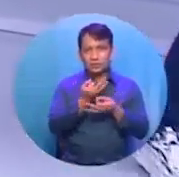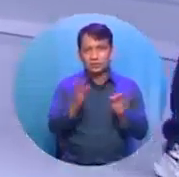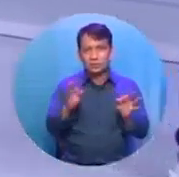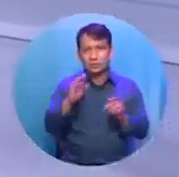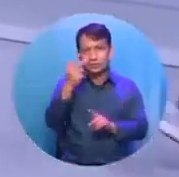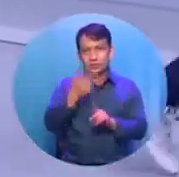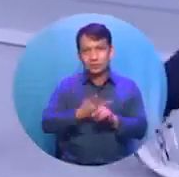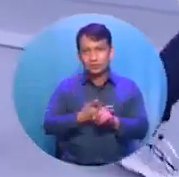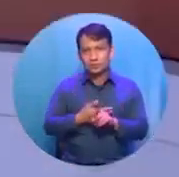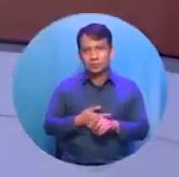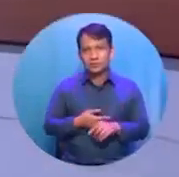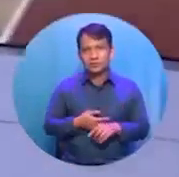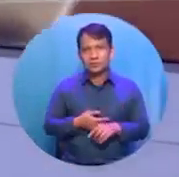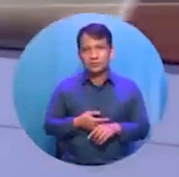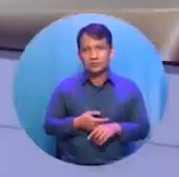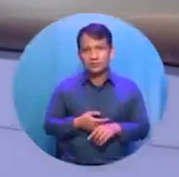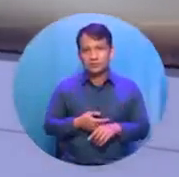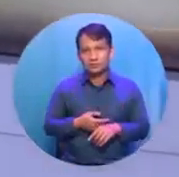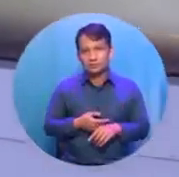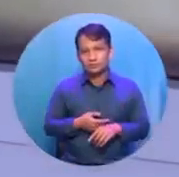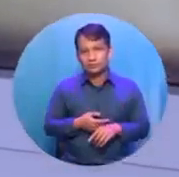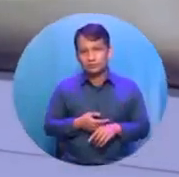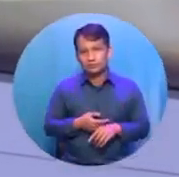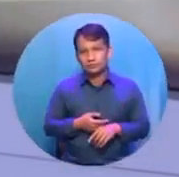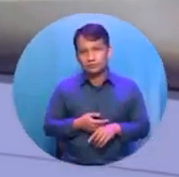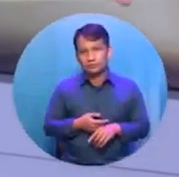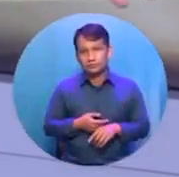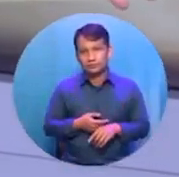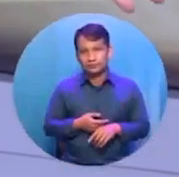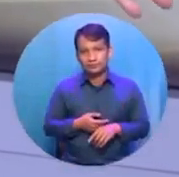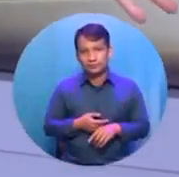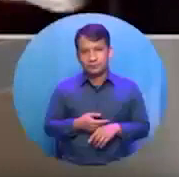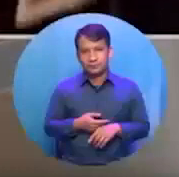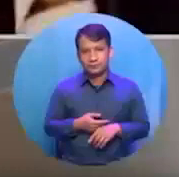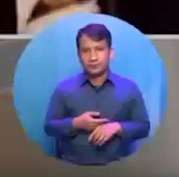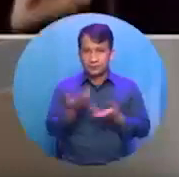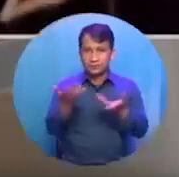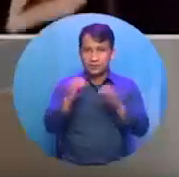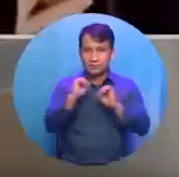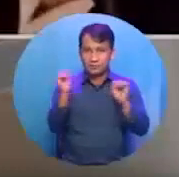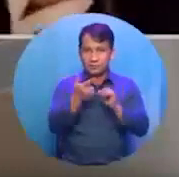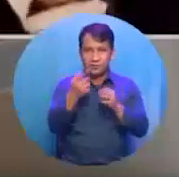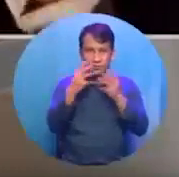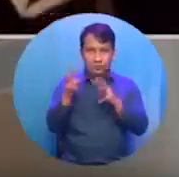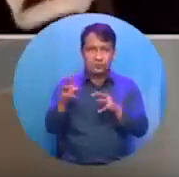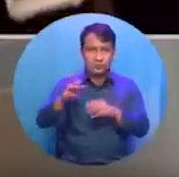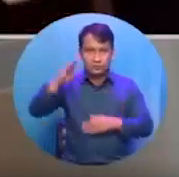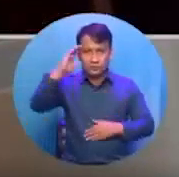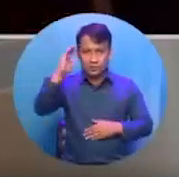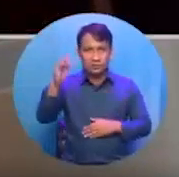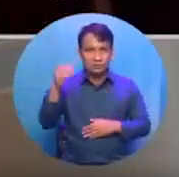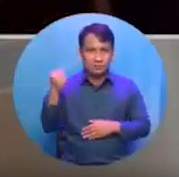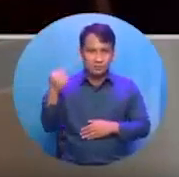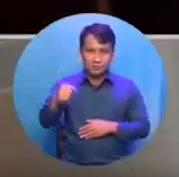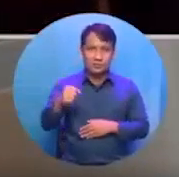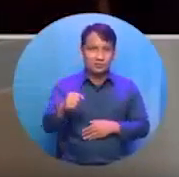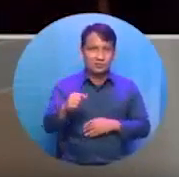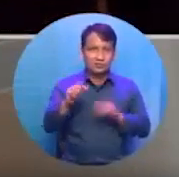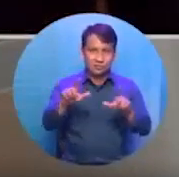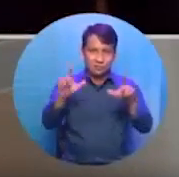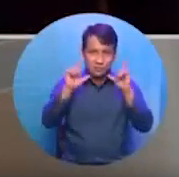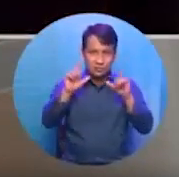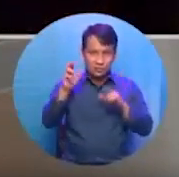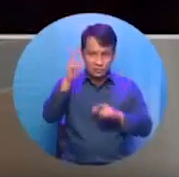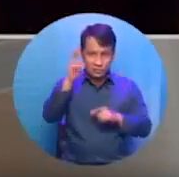buwan. 3 buwan libre. Mapapanood nyo na lahat ng programa namin dito, lalo na yung Idol in Action, Wanted sa